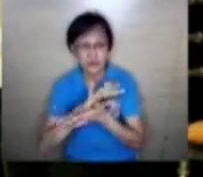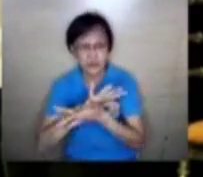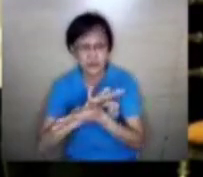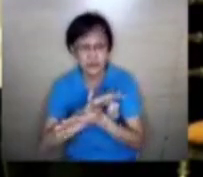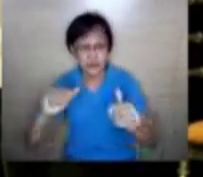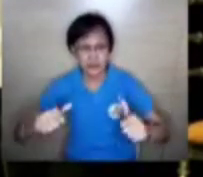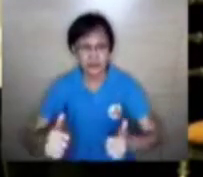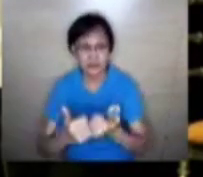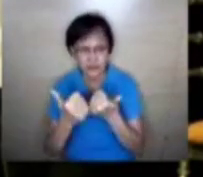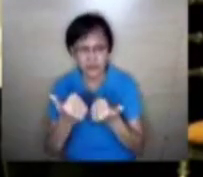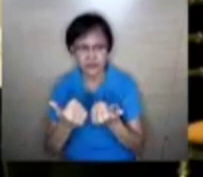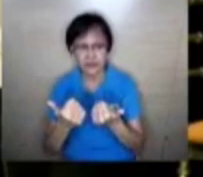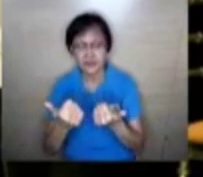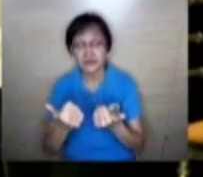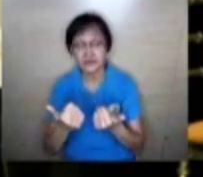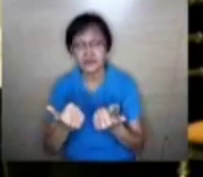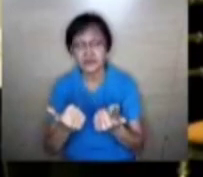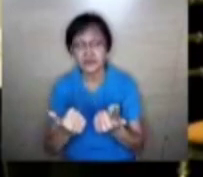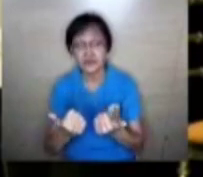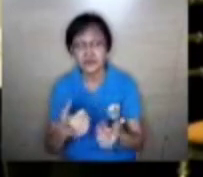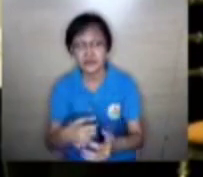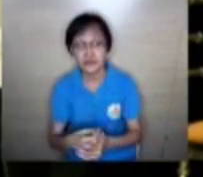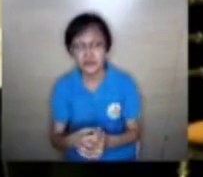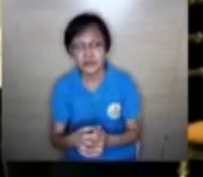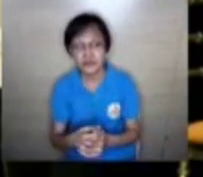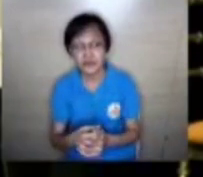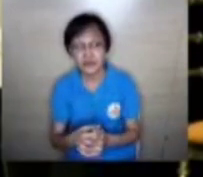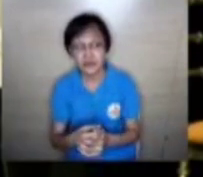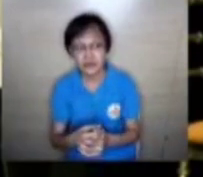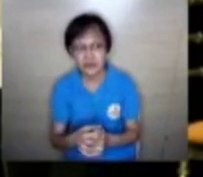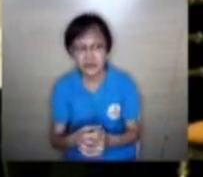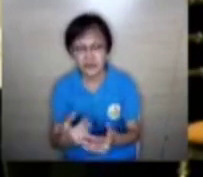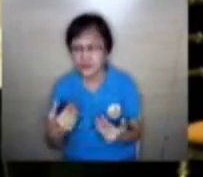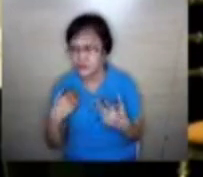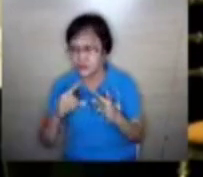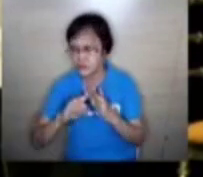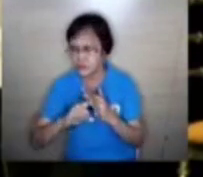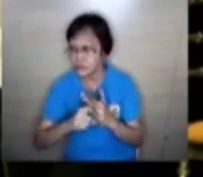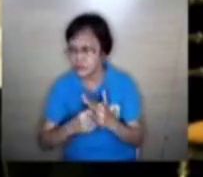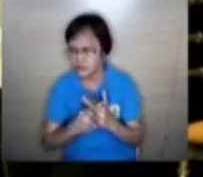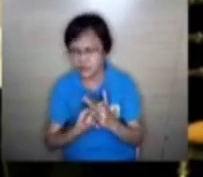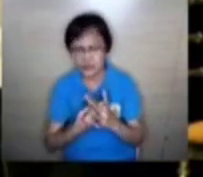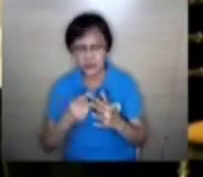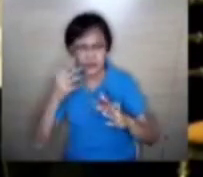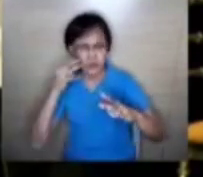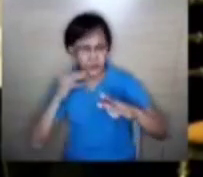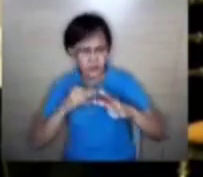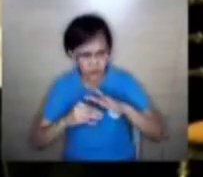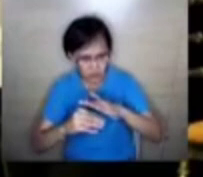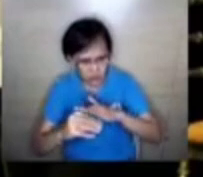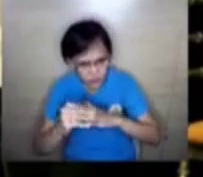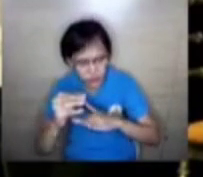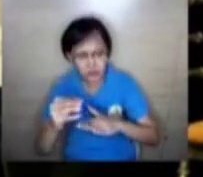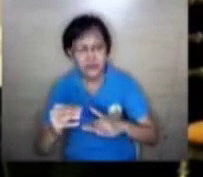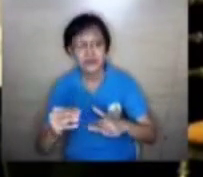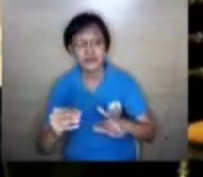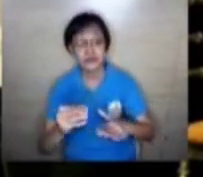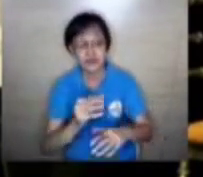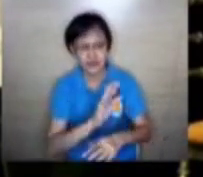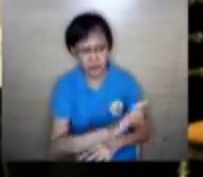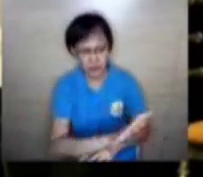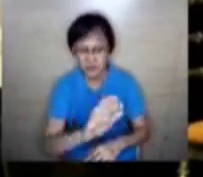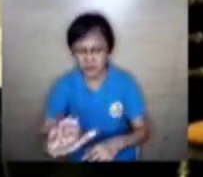Sisimulan natin sa ating panukalang vision statement na produkto ng pakikipagkonsulta sa iba't ibang sektor ng ating